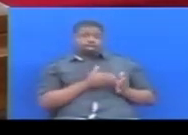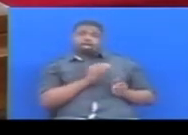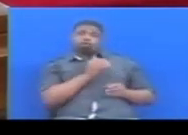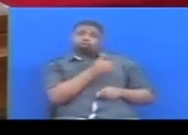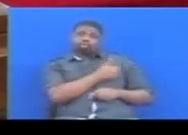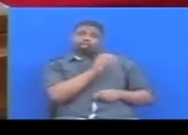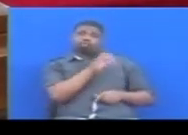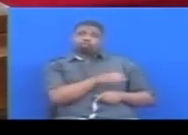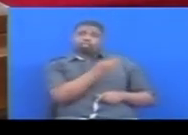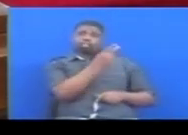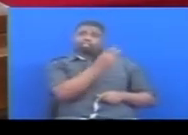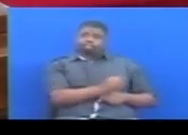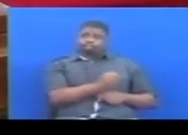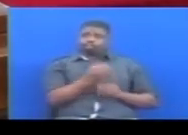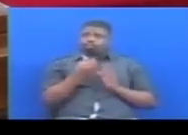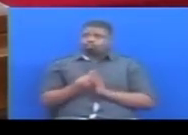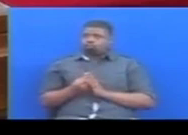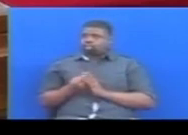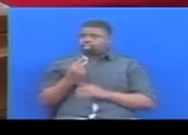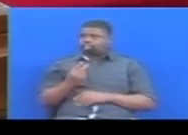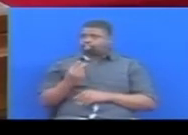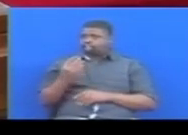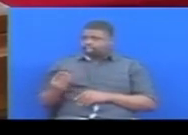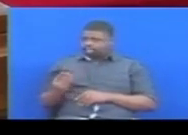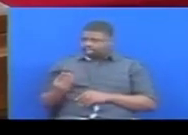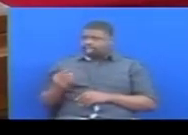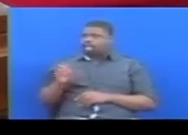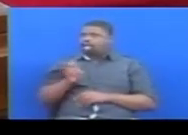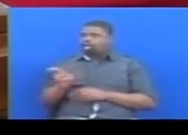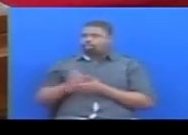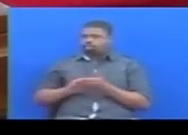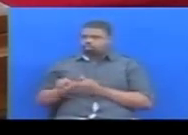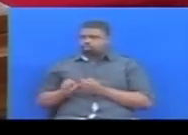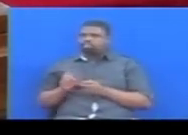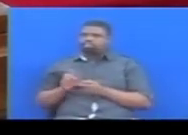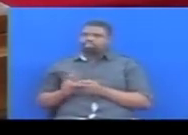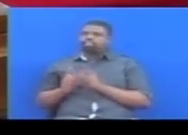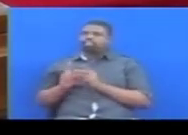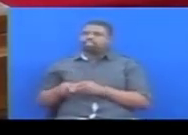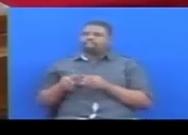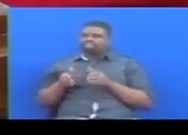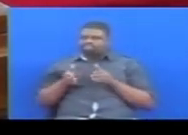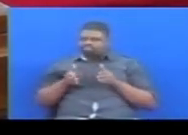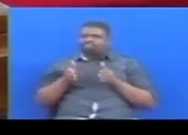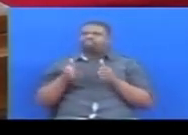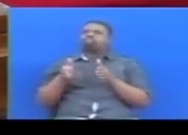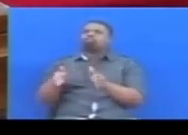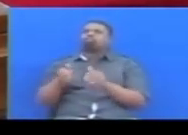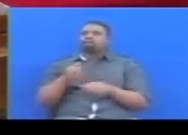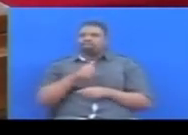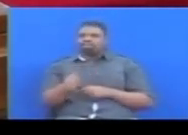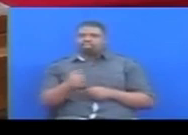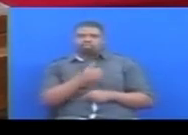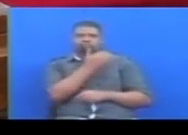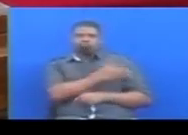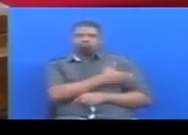20 pamoja na hospitali 24 za halmashauri ambazo zina vyumba vyenye